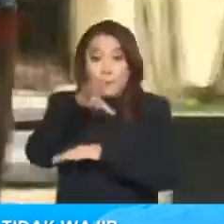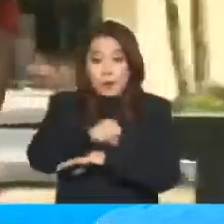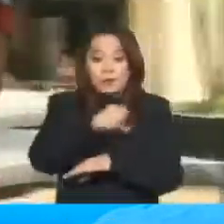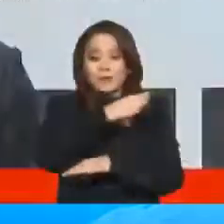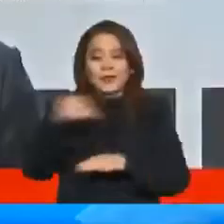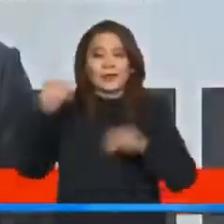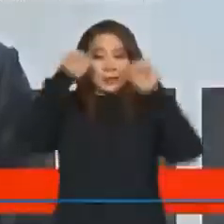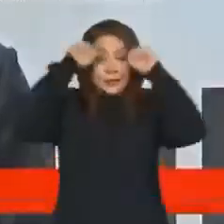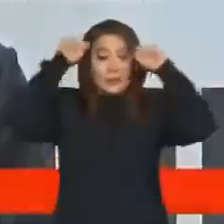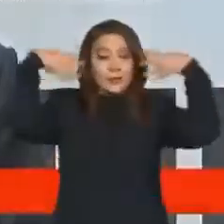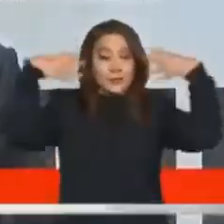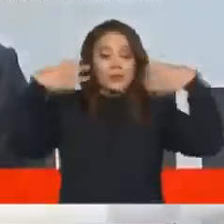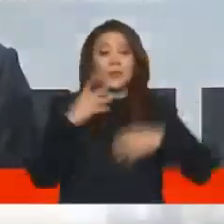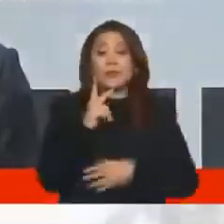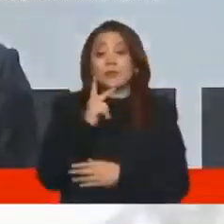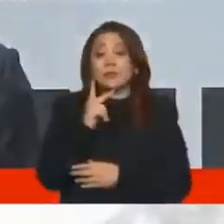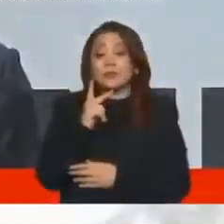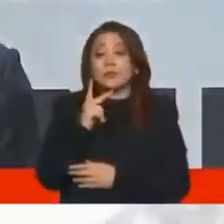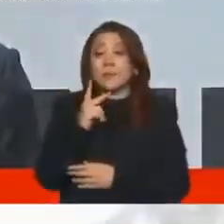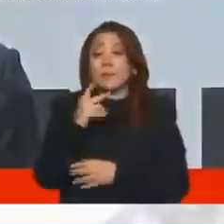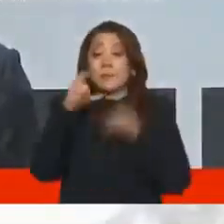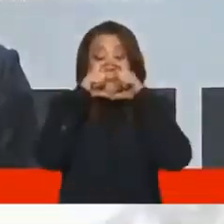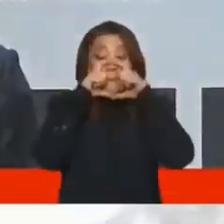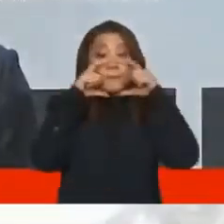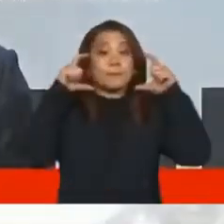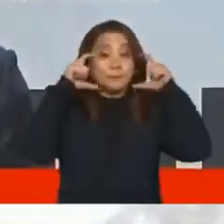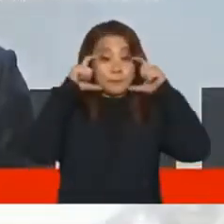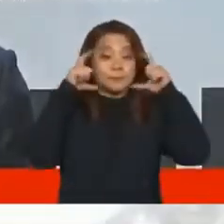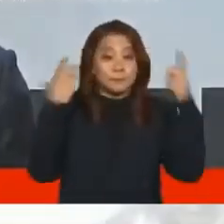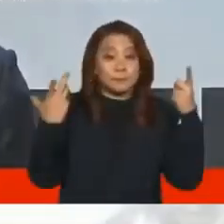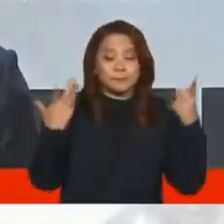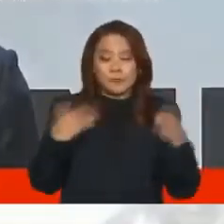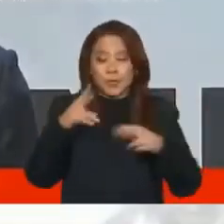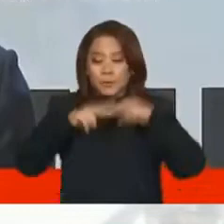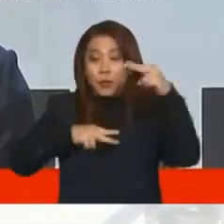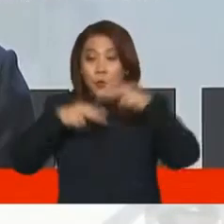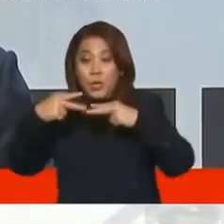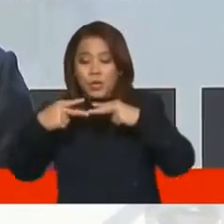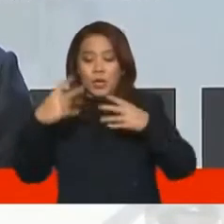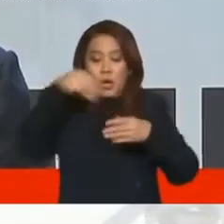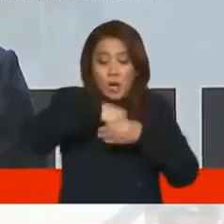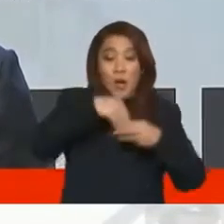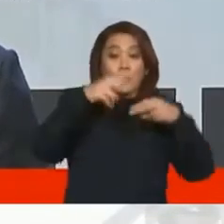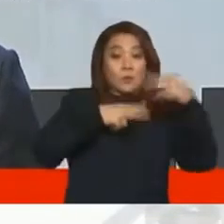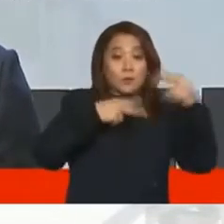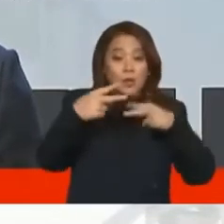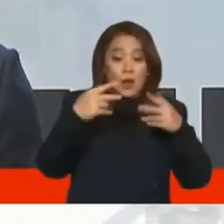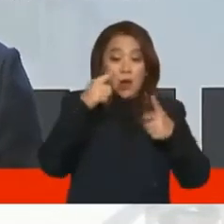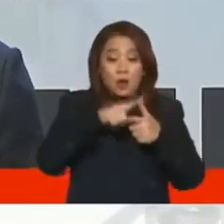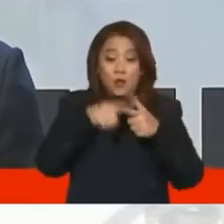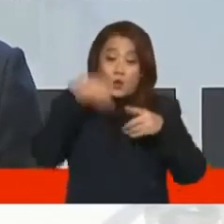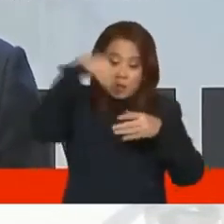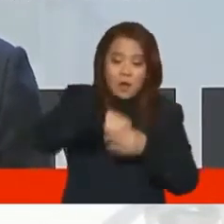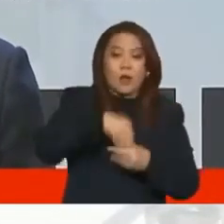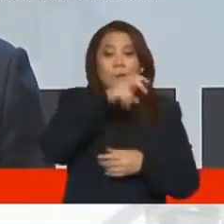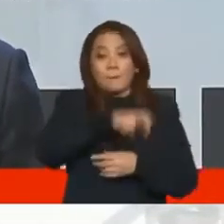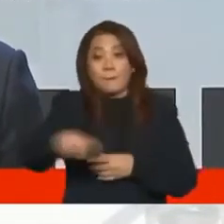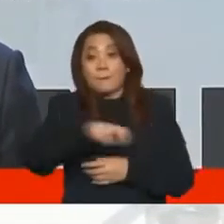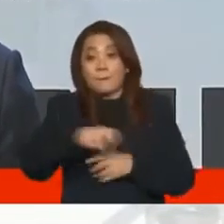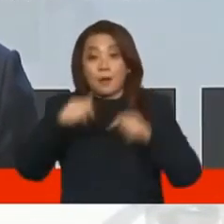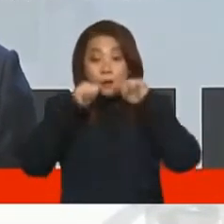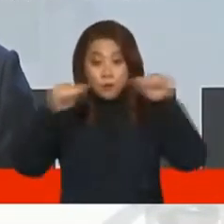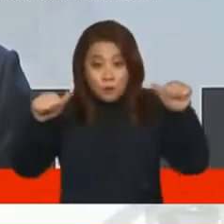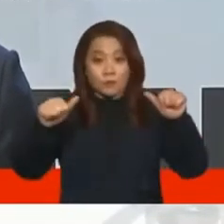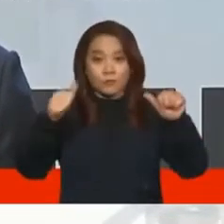dan stadium pemakaian pelet Ok Google terutamanya di bangunan dalam bangunan dan pengangkutan awam bagi